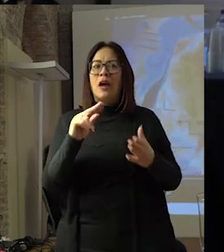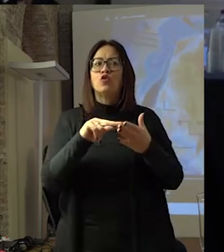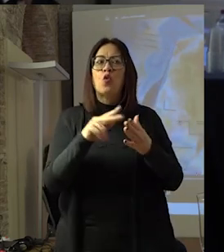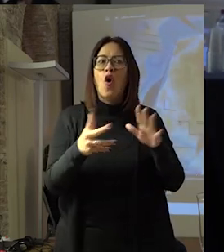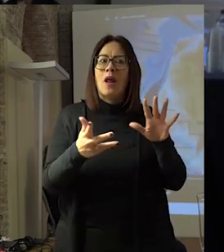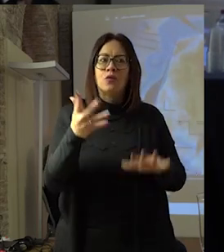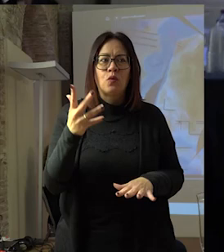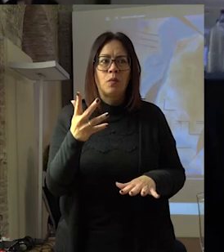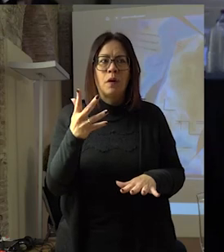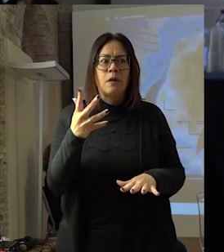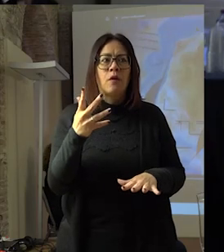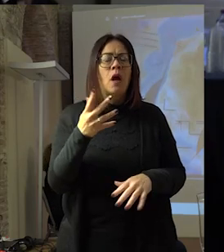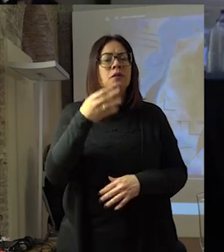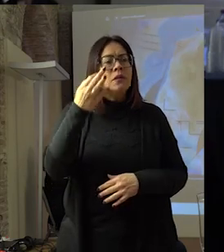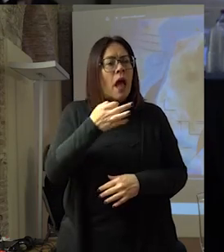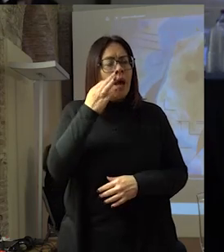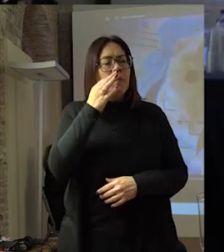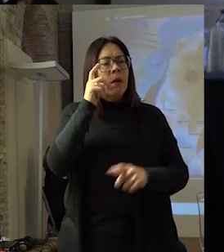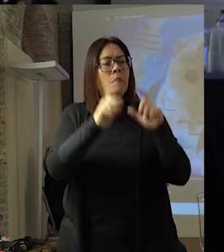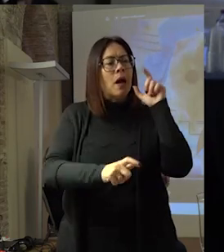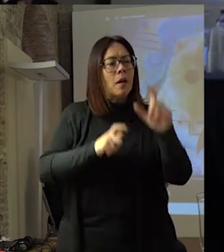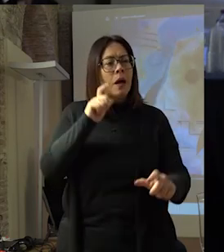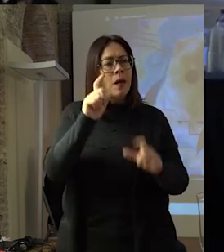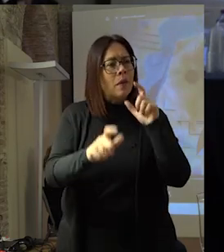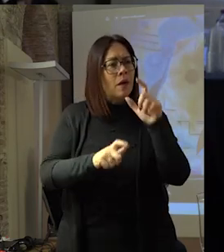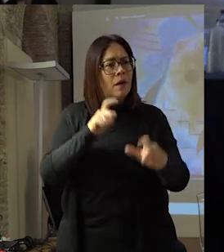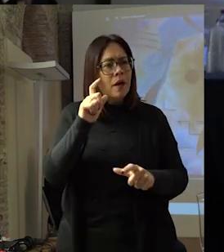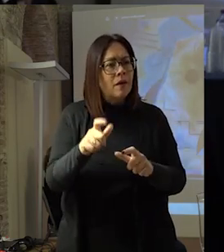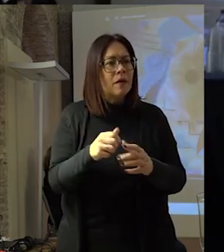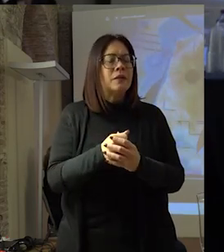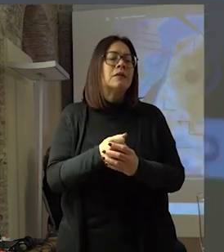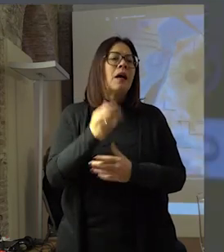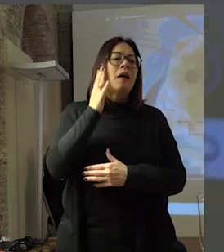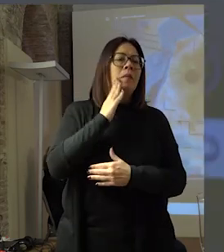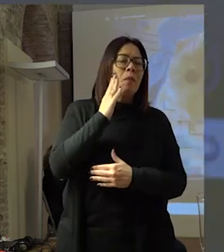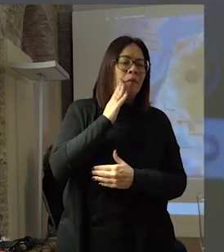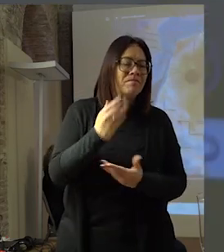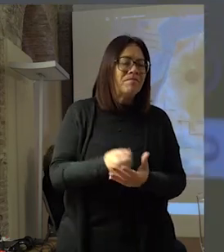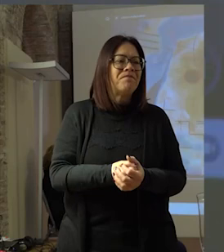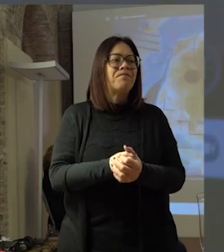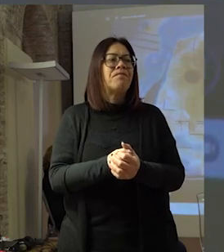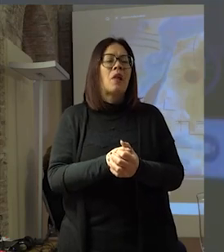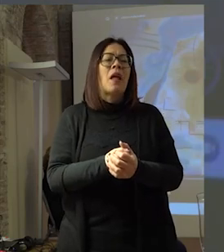denigrato in continuazione, e fare questo tirocinio per me è stato come